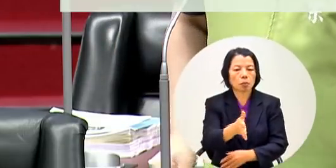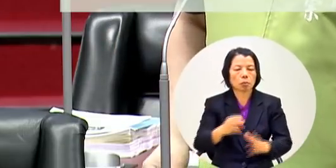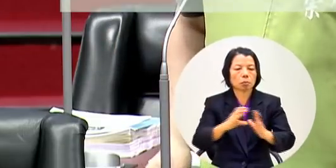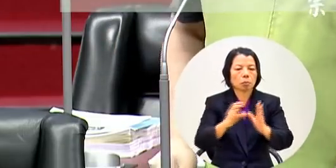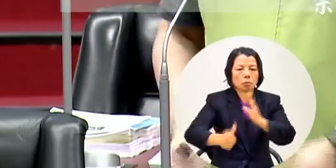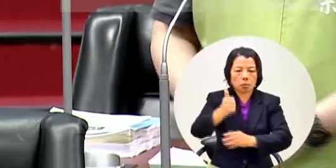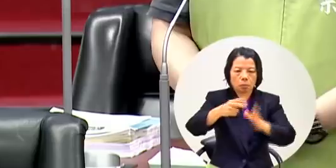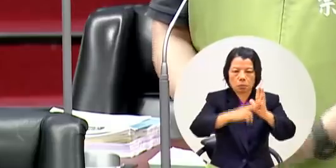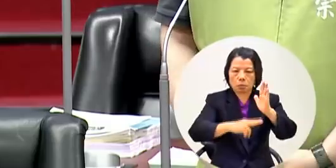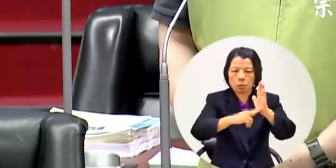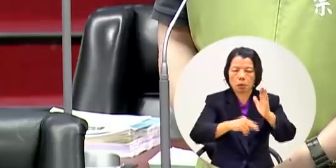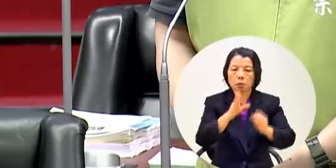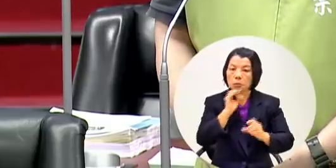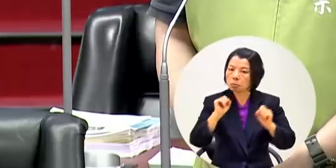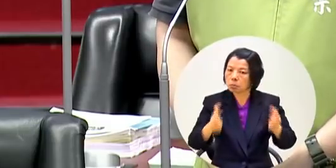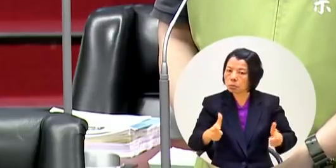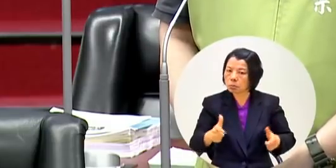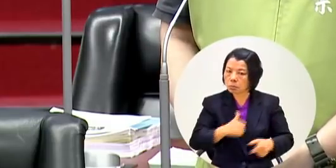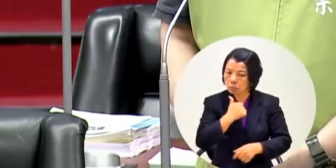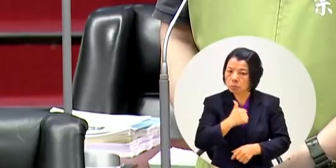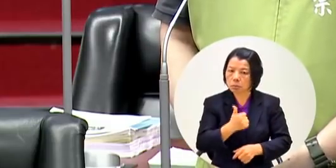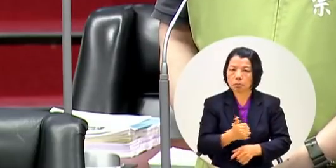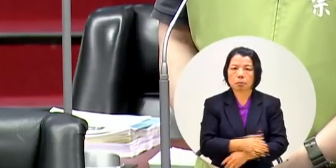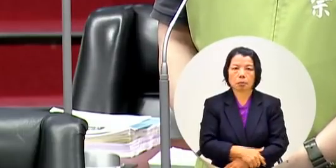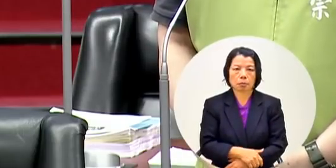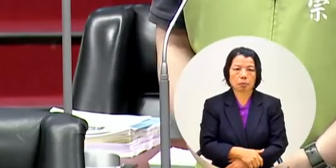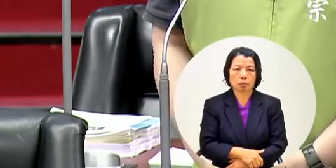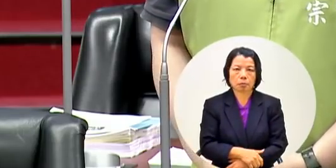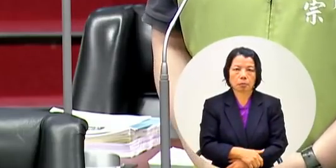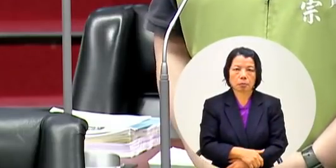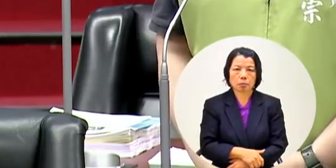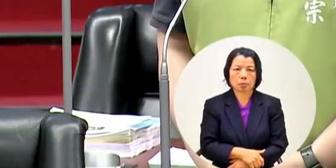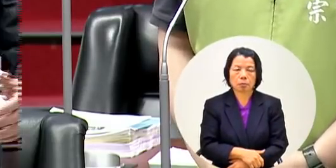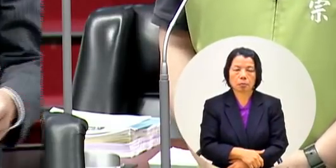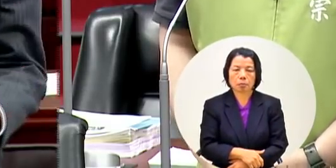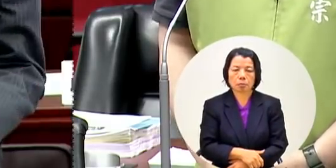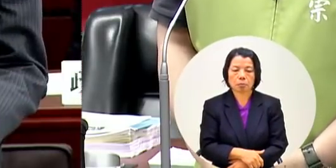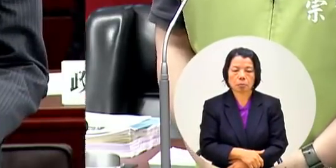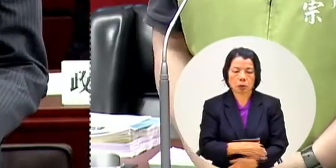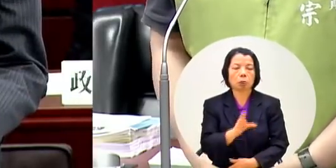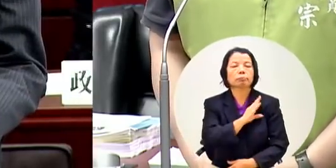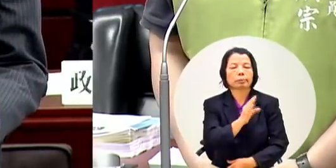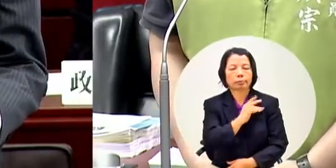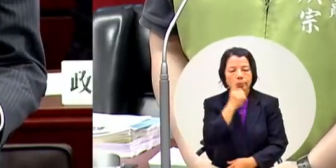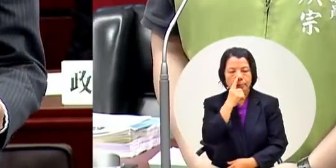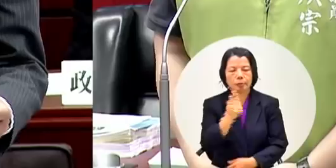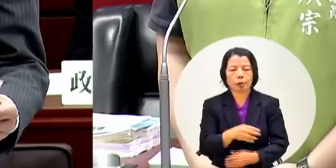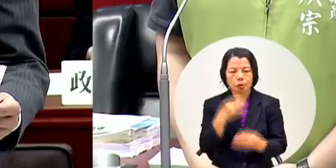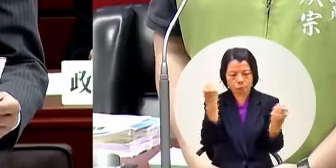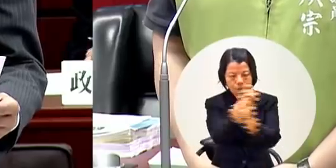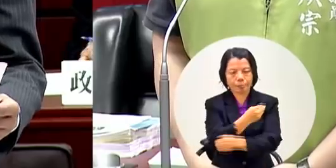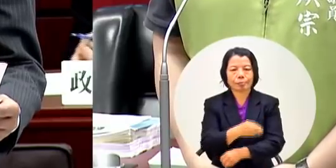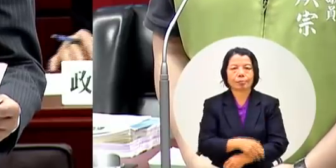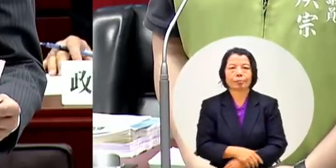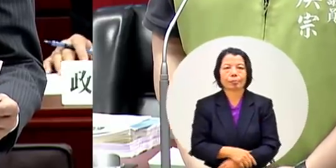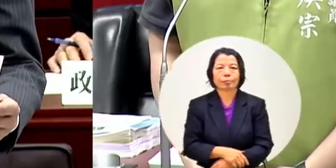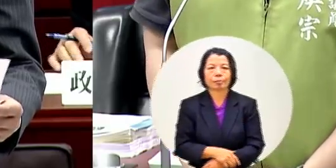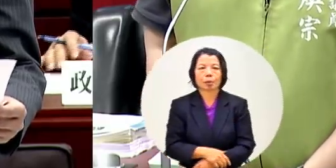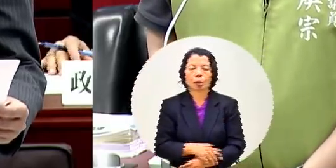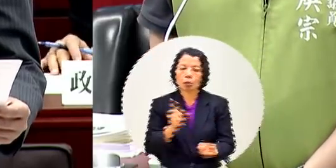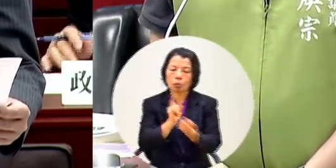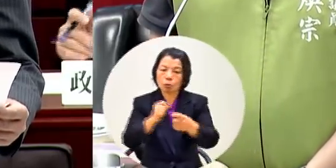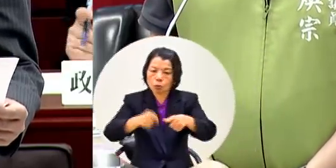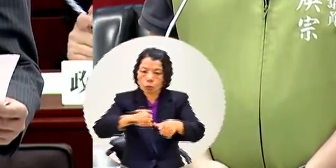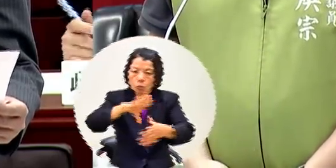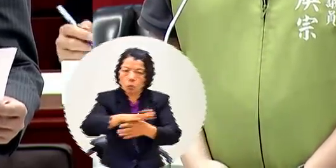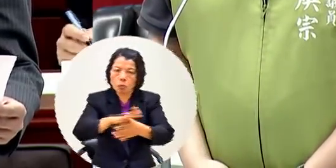来，局长说明。 那这个当然是一个误解了，因为我们所有的一个公文都是依照行政程